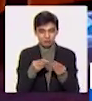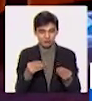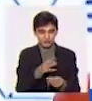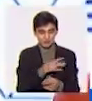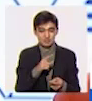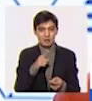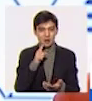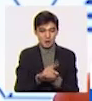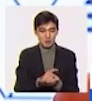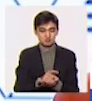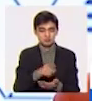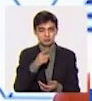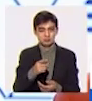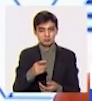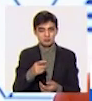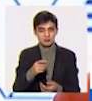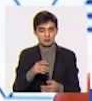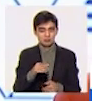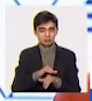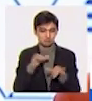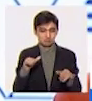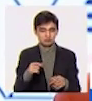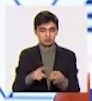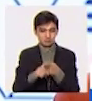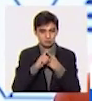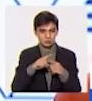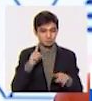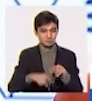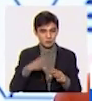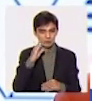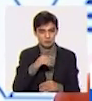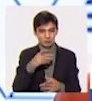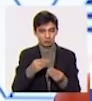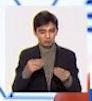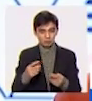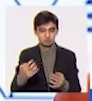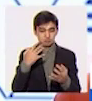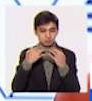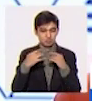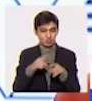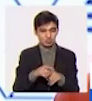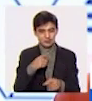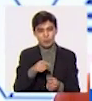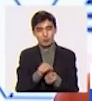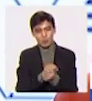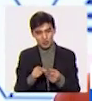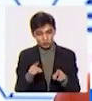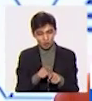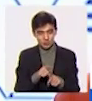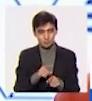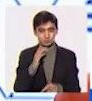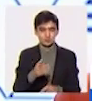среда, обязательно высокий риск проникновения вируса через слизистых. Поэтому хоть это будет бумажный, хоть это